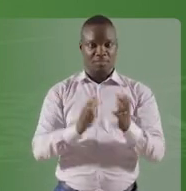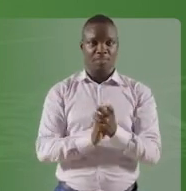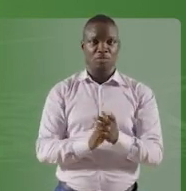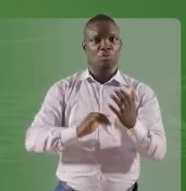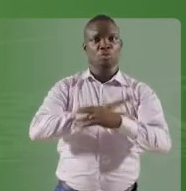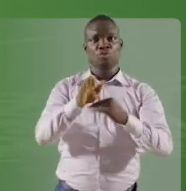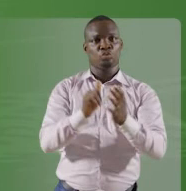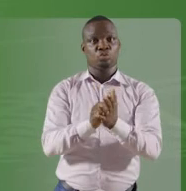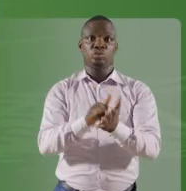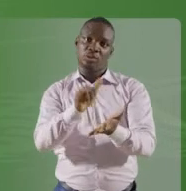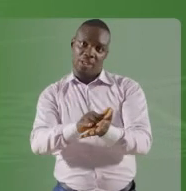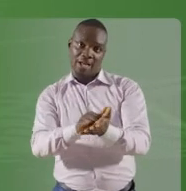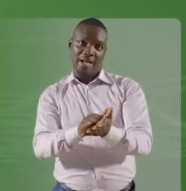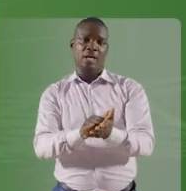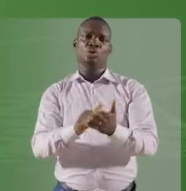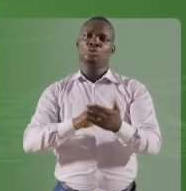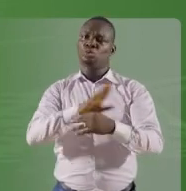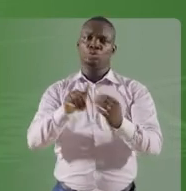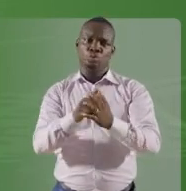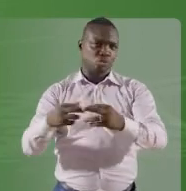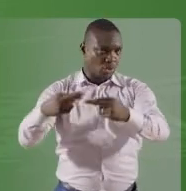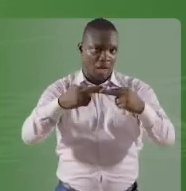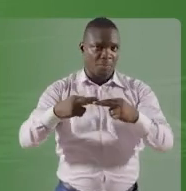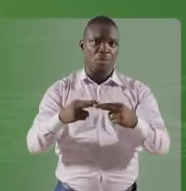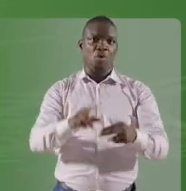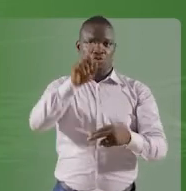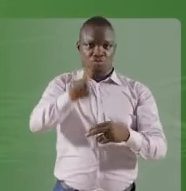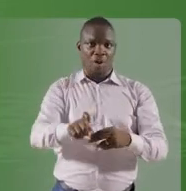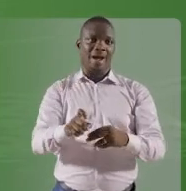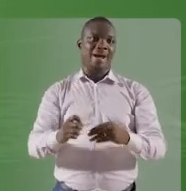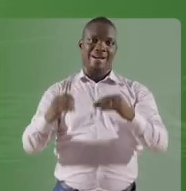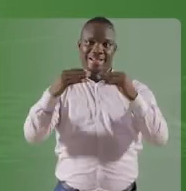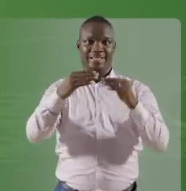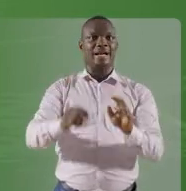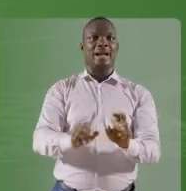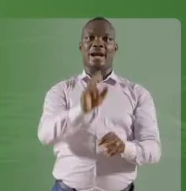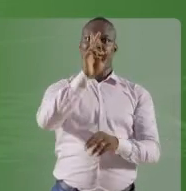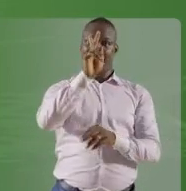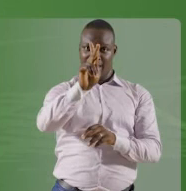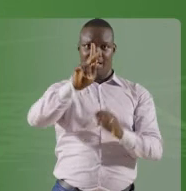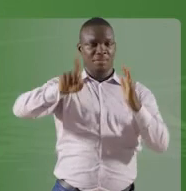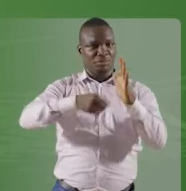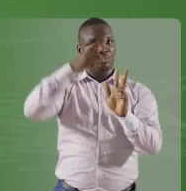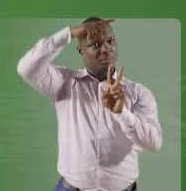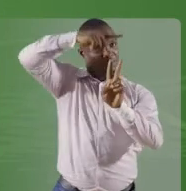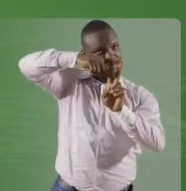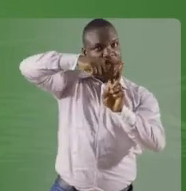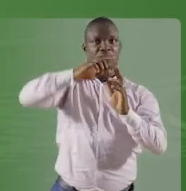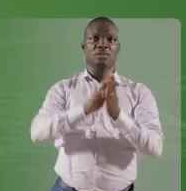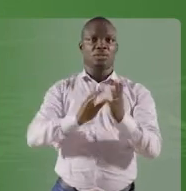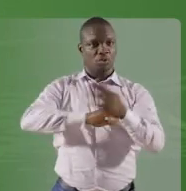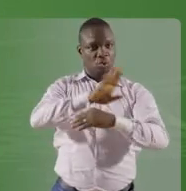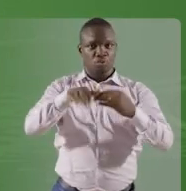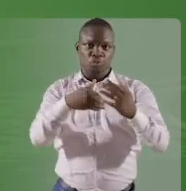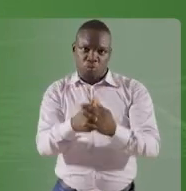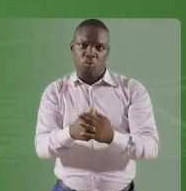un argument de tout ce rapport doit être égal à Kpi, ça veut dire que tout ce rapport-là est un